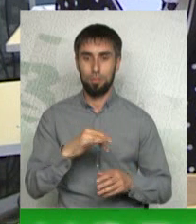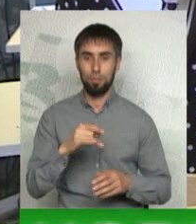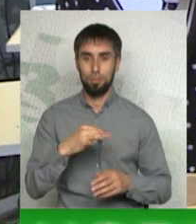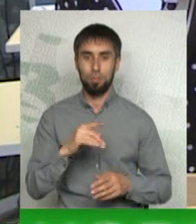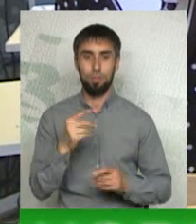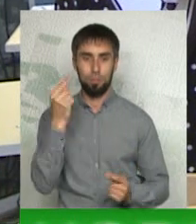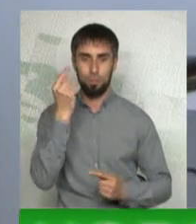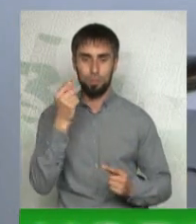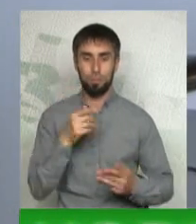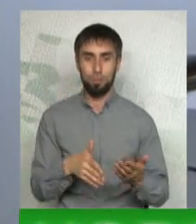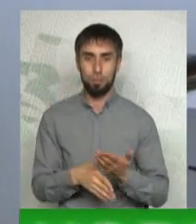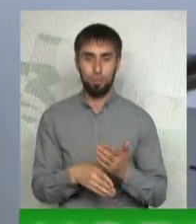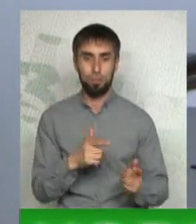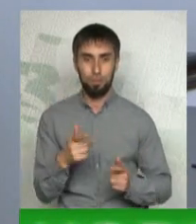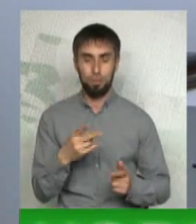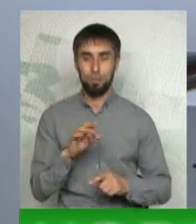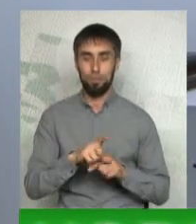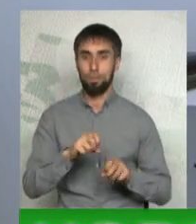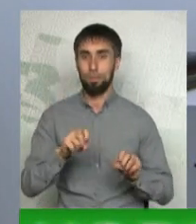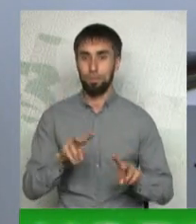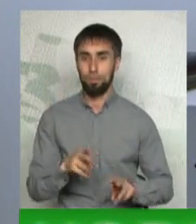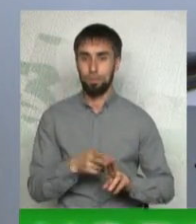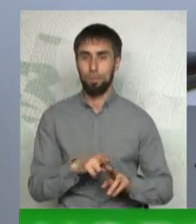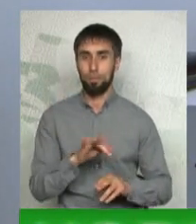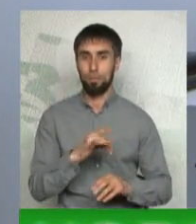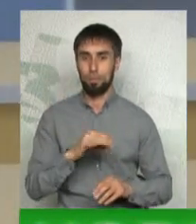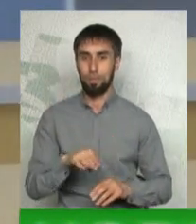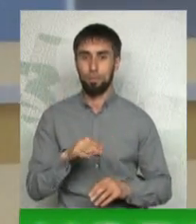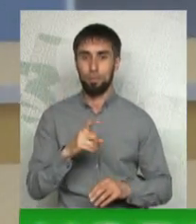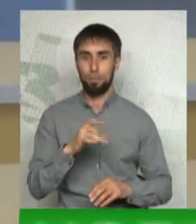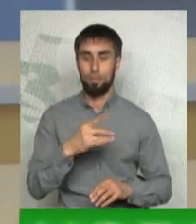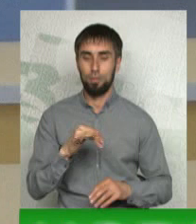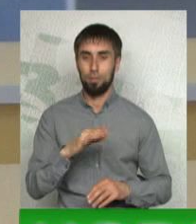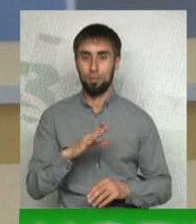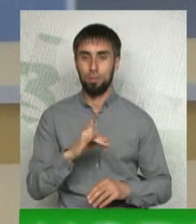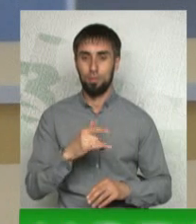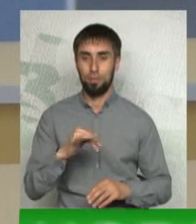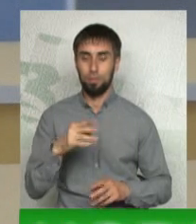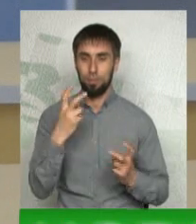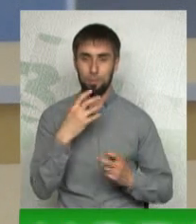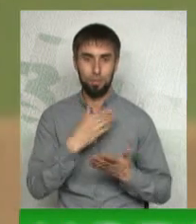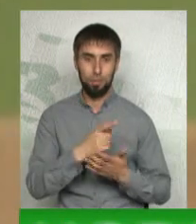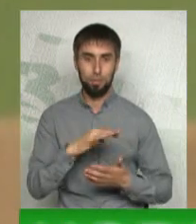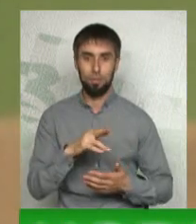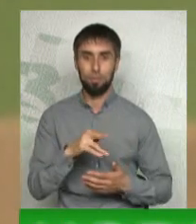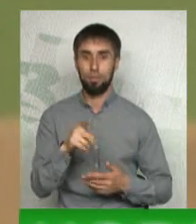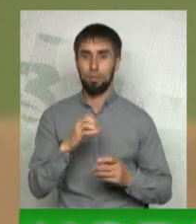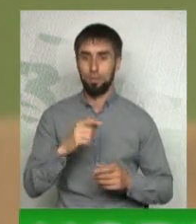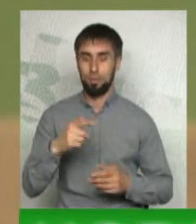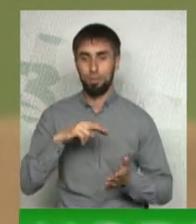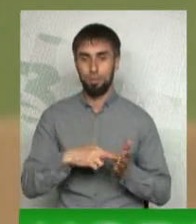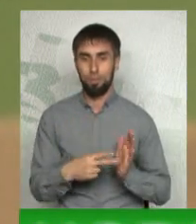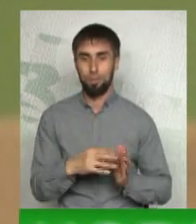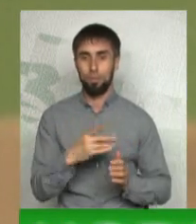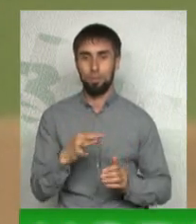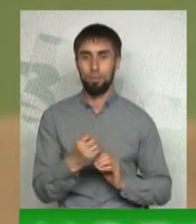требуется психологическая подготовка. По словам специалистов, это исключает эмоциональное выгорание. Проверить свои знания в досрочный период ЕГЭ планируют